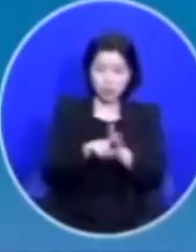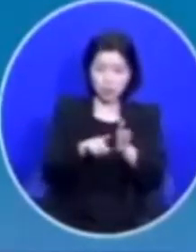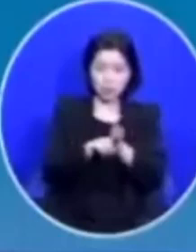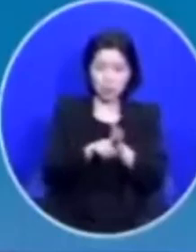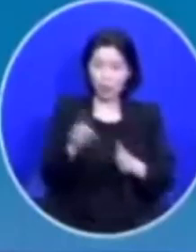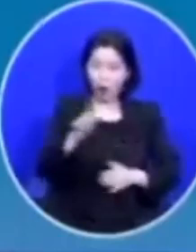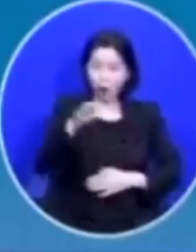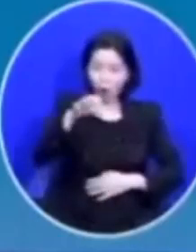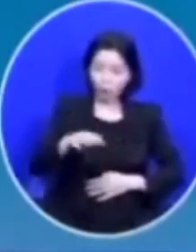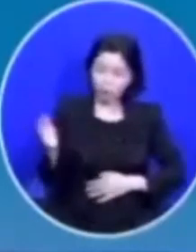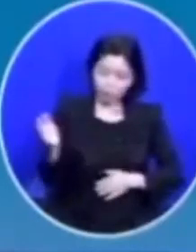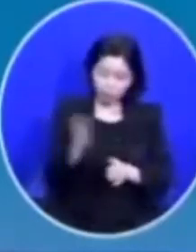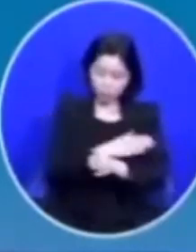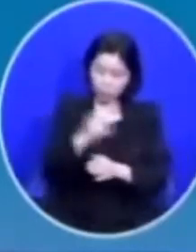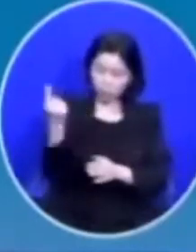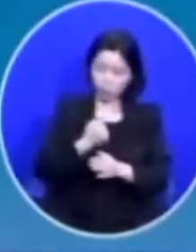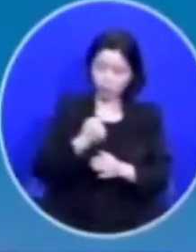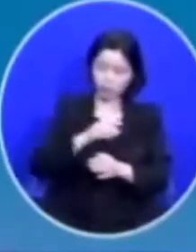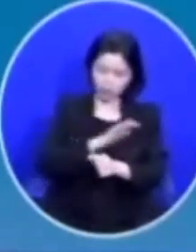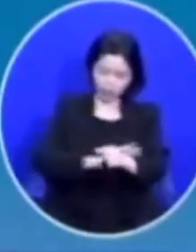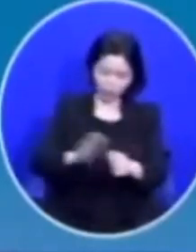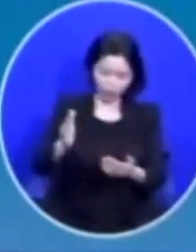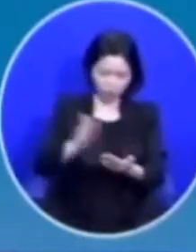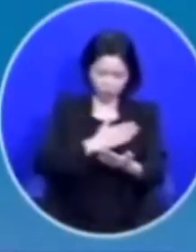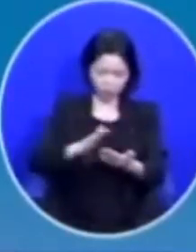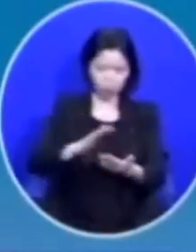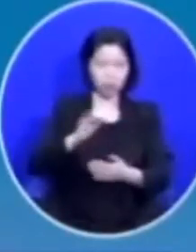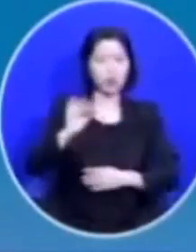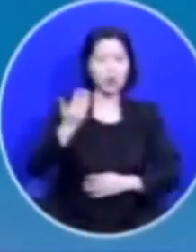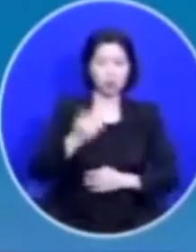어디서부터 온건지 를 잘 분별해야 합니다